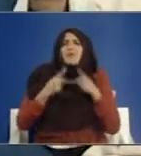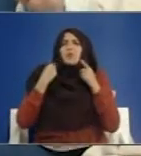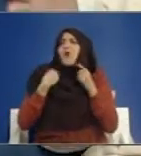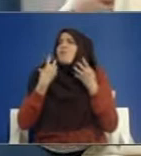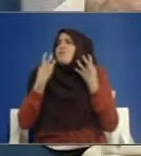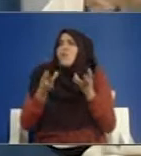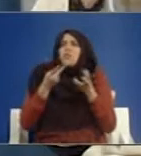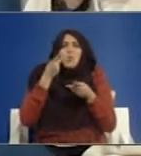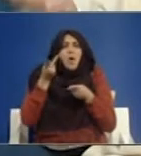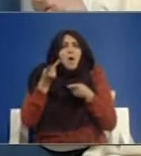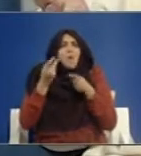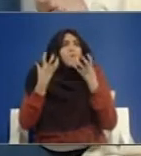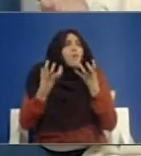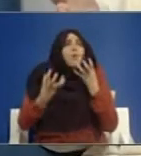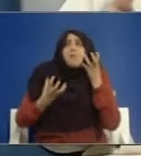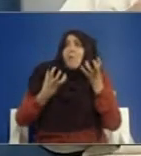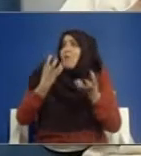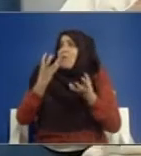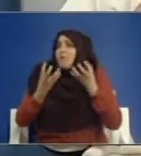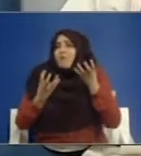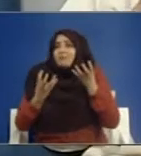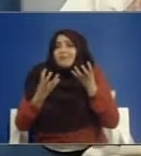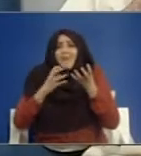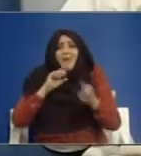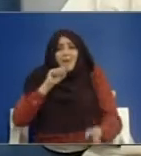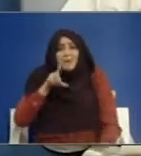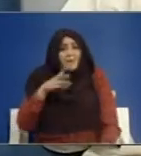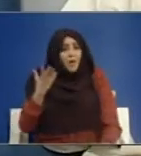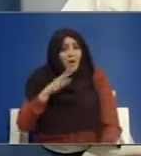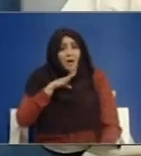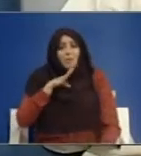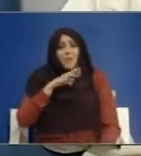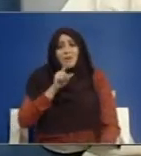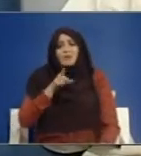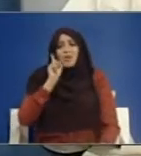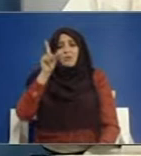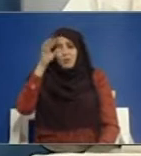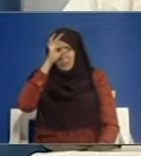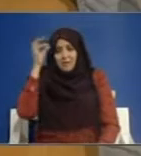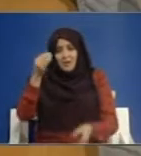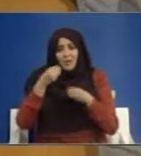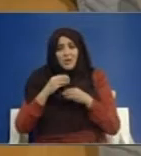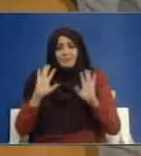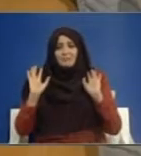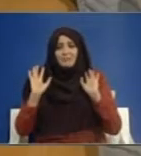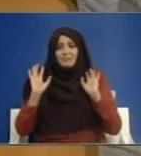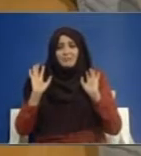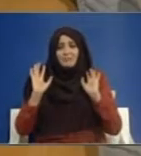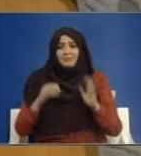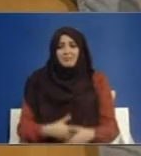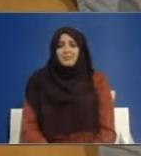وتمنيت واشتهيت، في النهاية لا تنال إلا ما قدر لك وكتب لك.